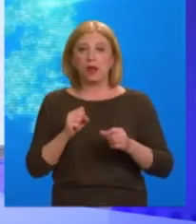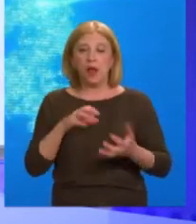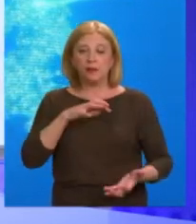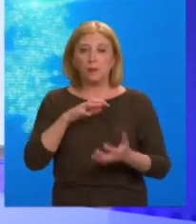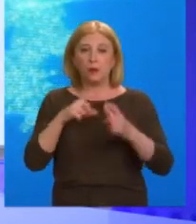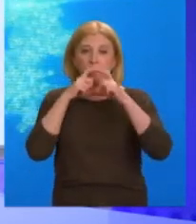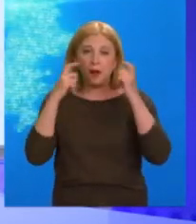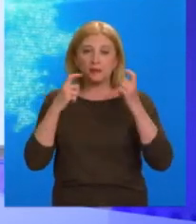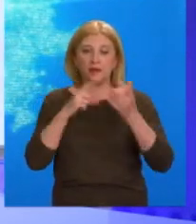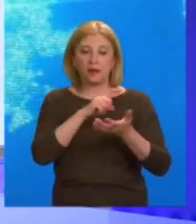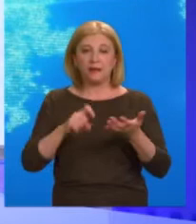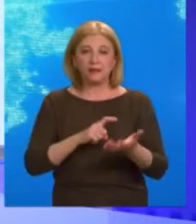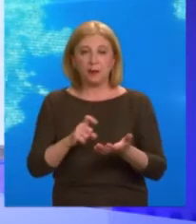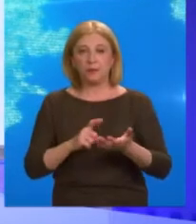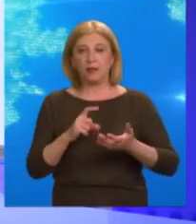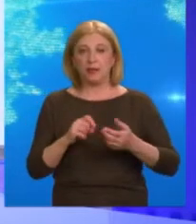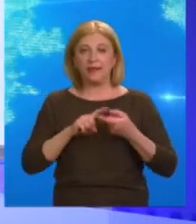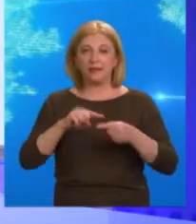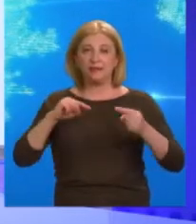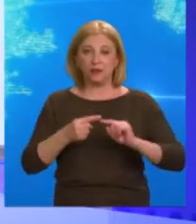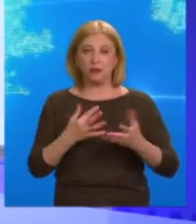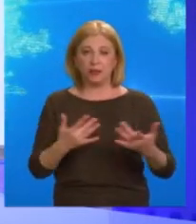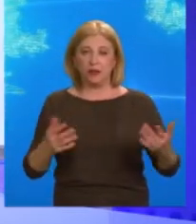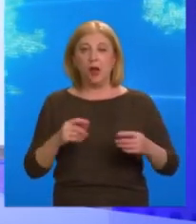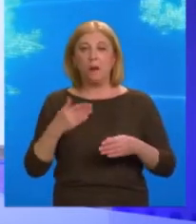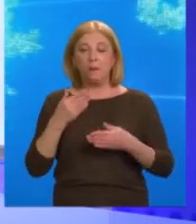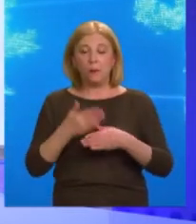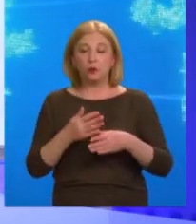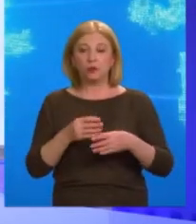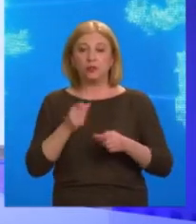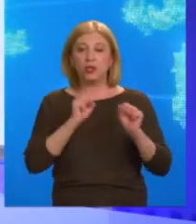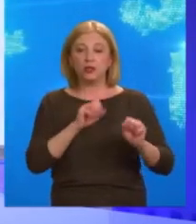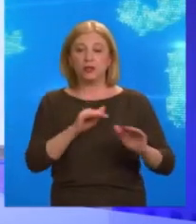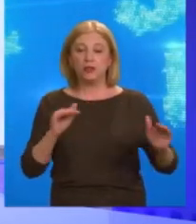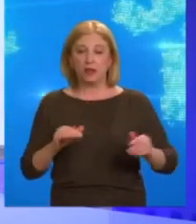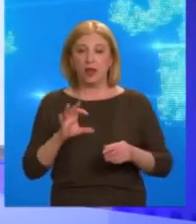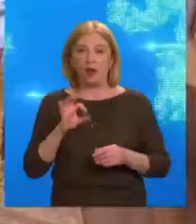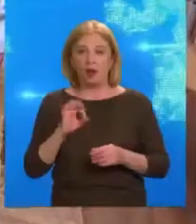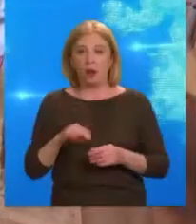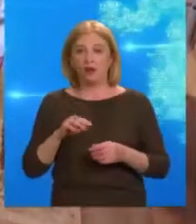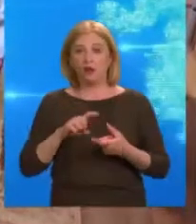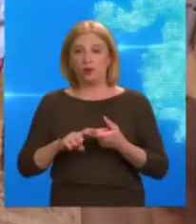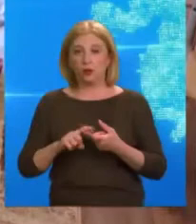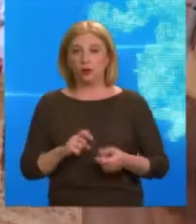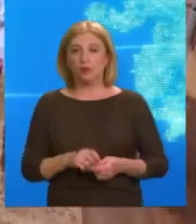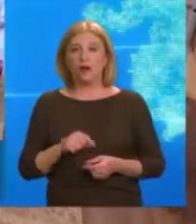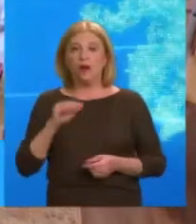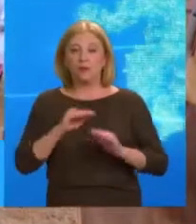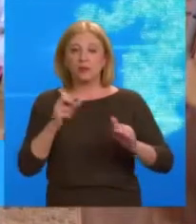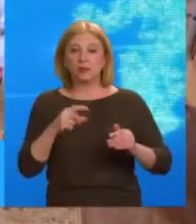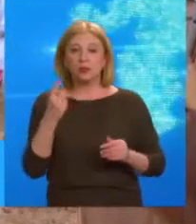маски, антисептики и дезинфицирующие средства. Это поможет защитить детей и педагогов от вирусов. В детском саду